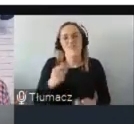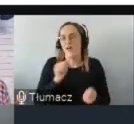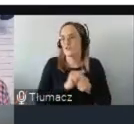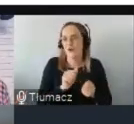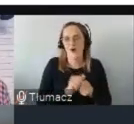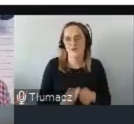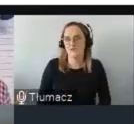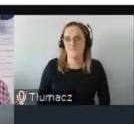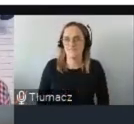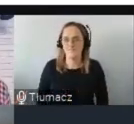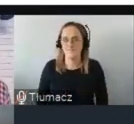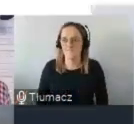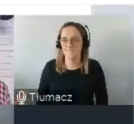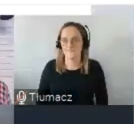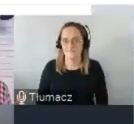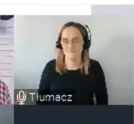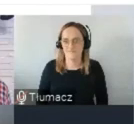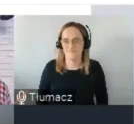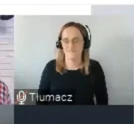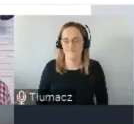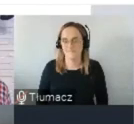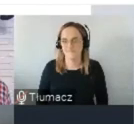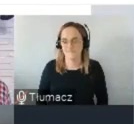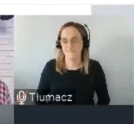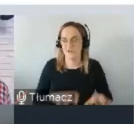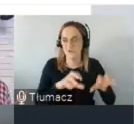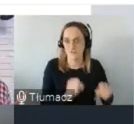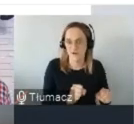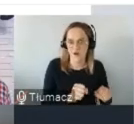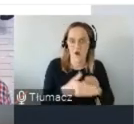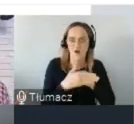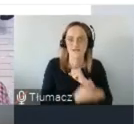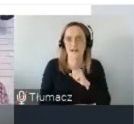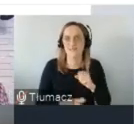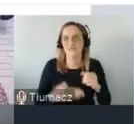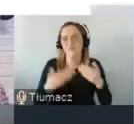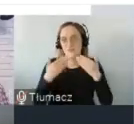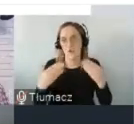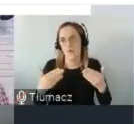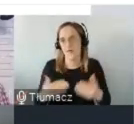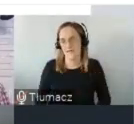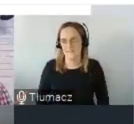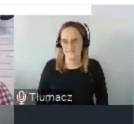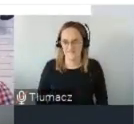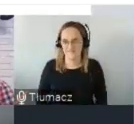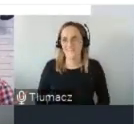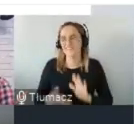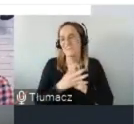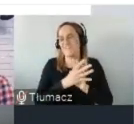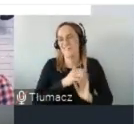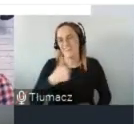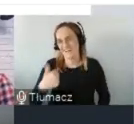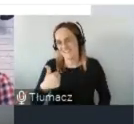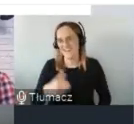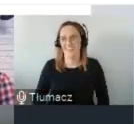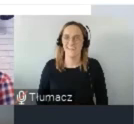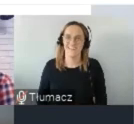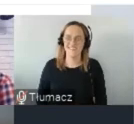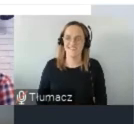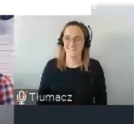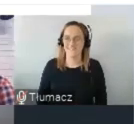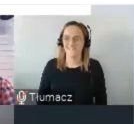teraz słuchajcie, muszę tak zatrzymać udostępnienie, wyświetlić ostatni slajd, bo jest dziękuję. O, dobra, 19:01.